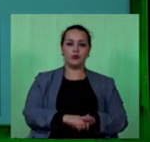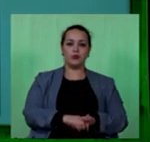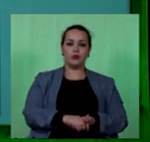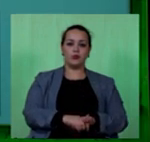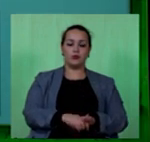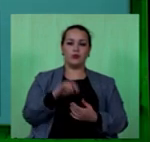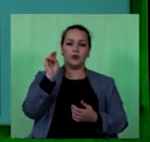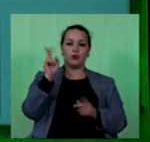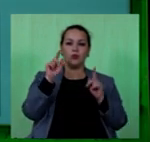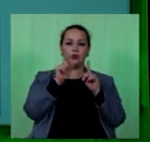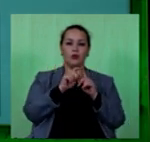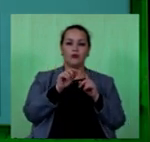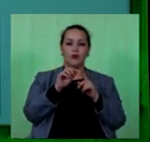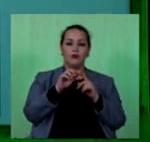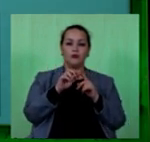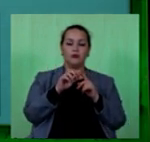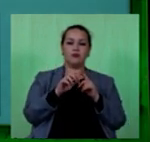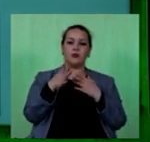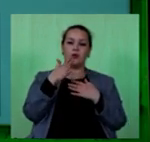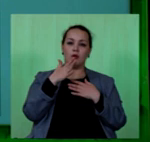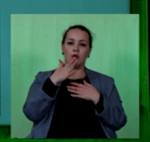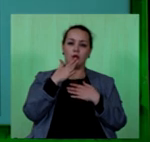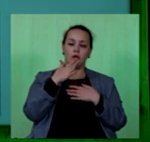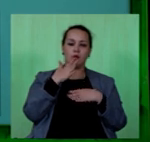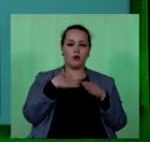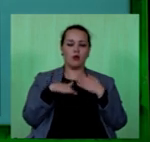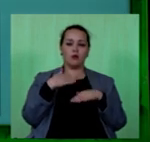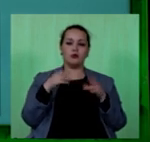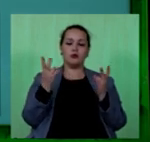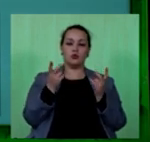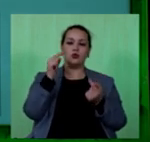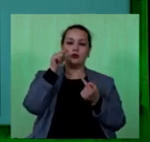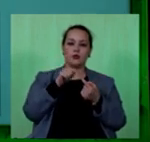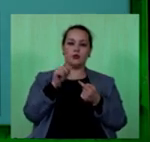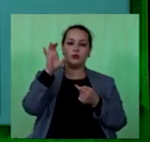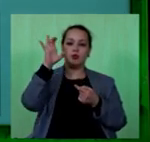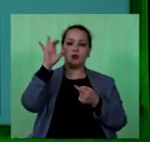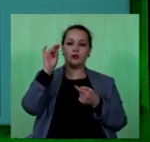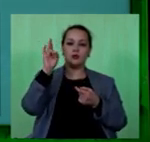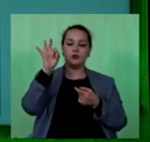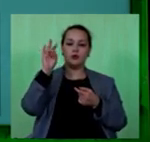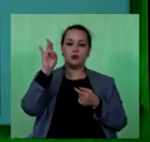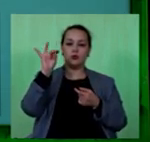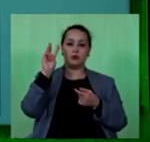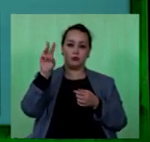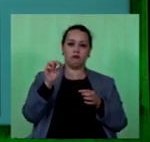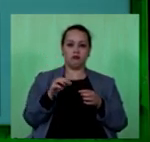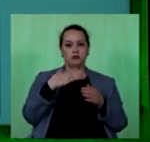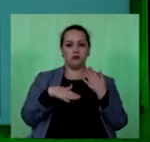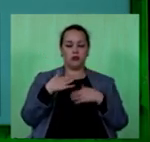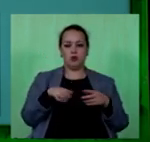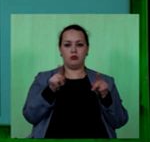к слову радостно ребята нам нужно подобрать синоним вы готовы радостный значит веселый